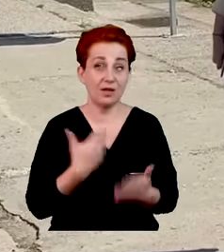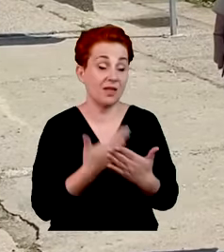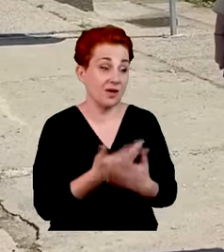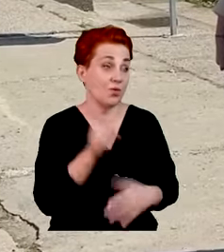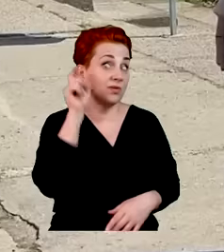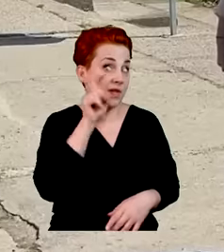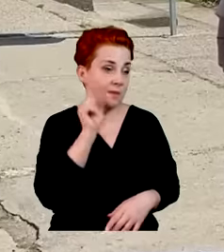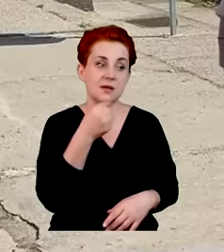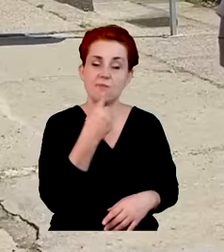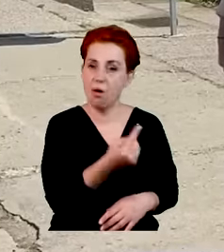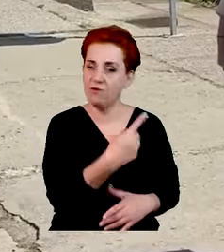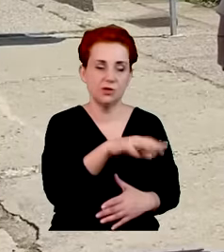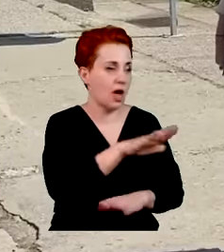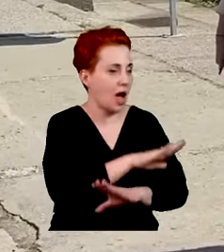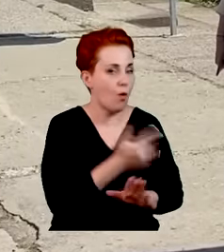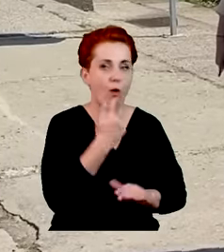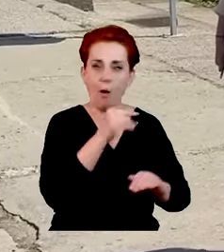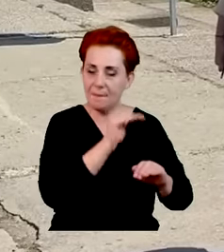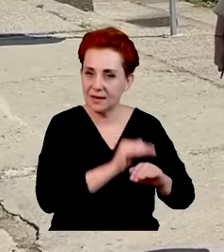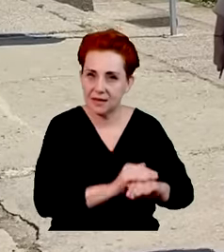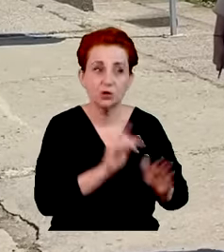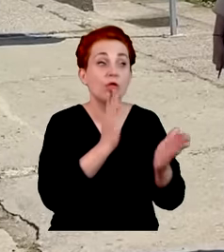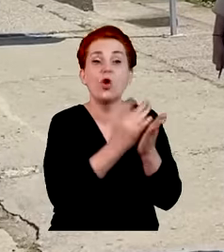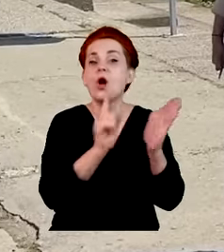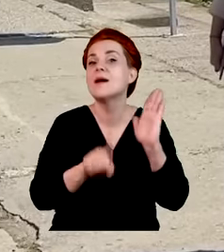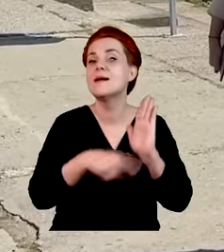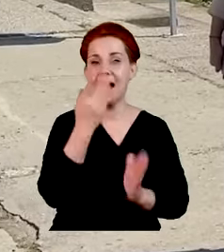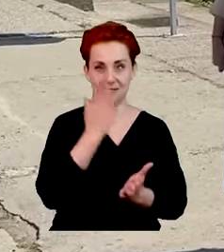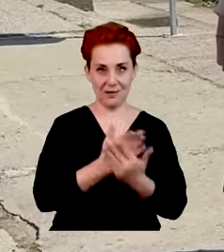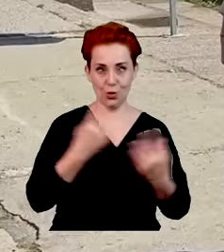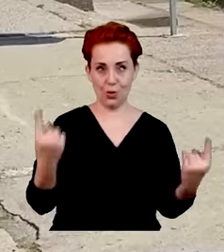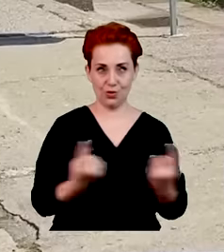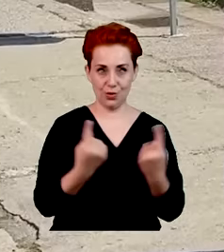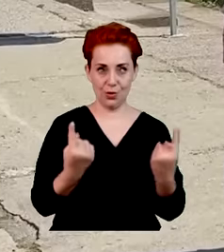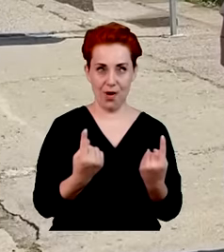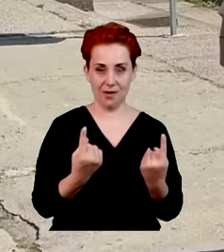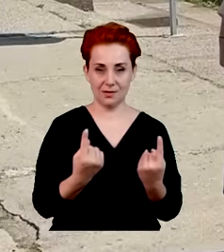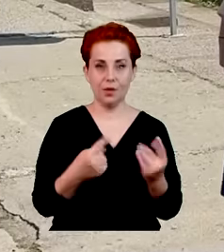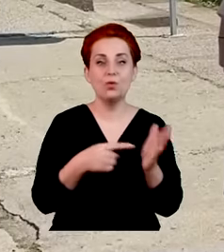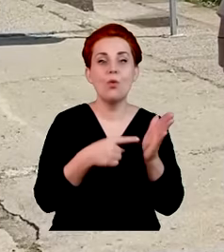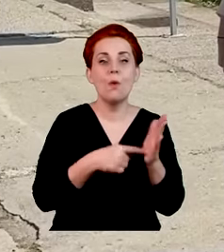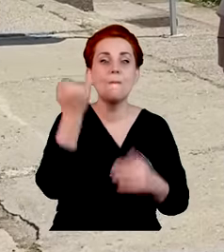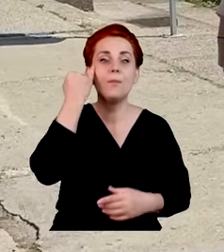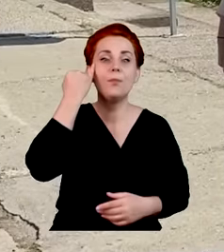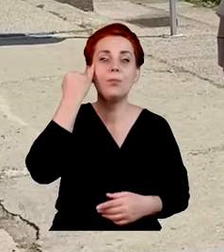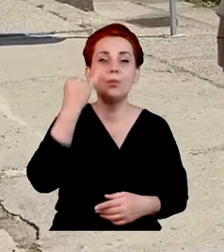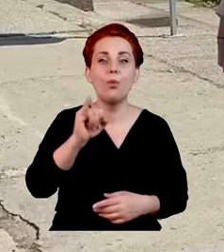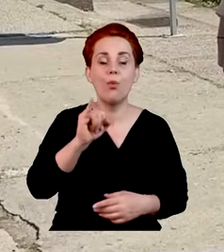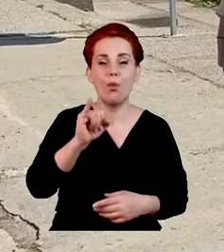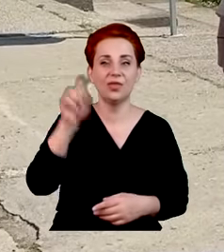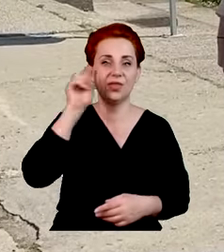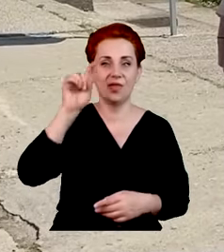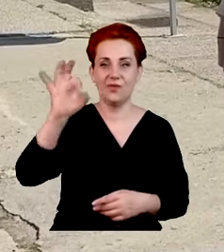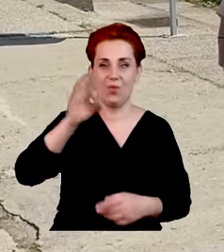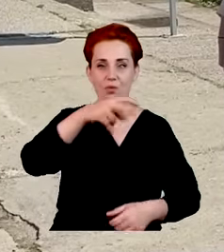zapewniła że był to jednorazowy incydent po prostu błąd niemieckich niemieckich